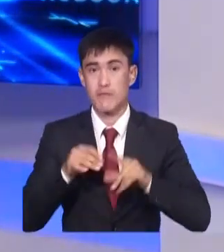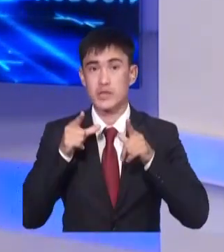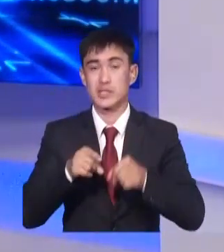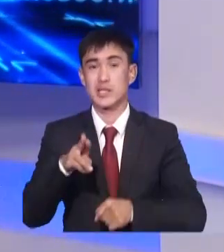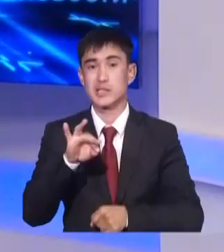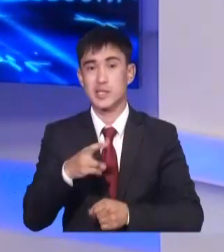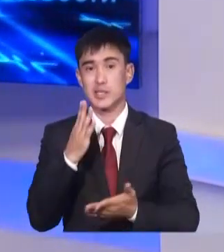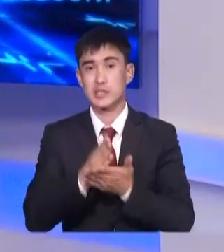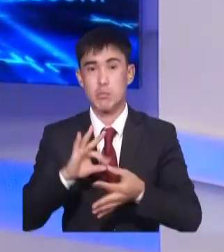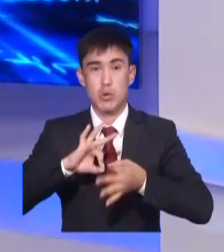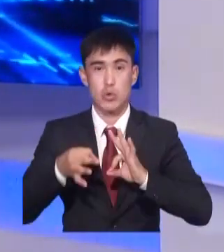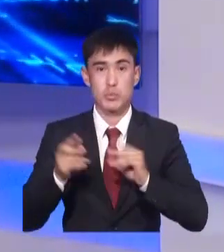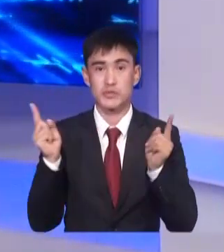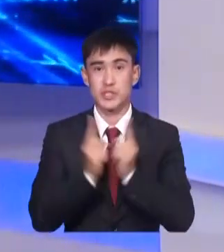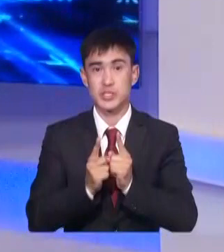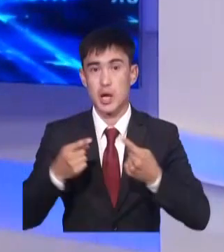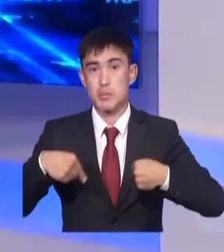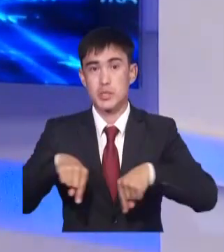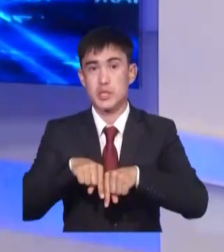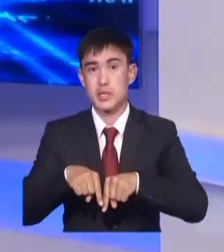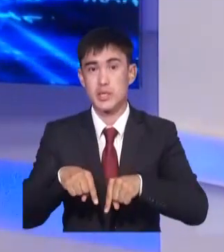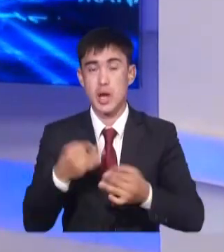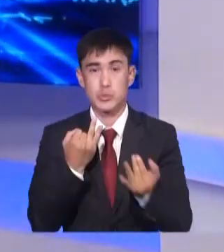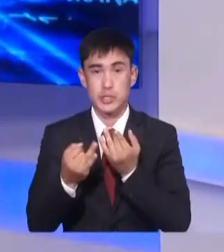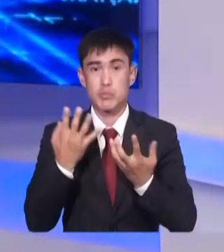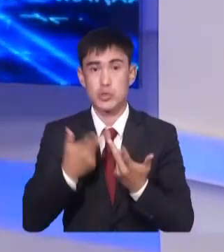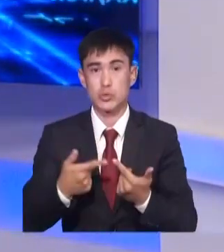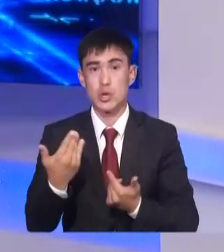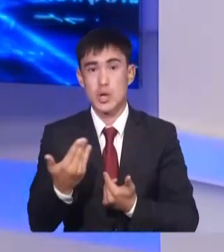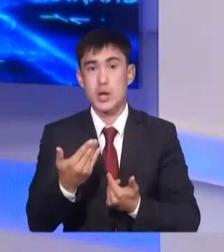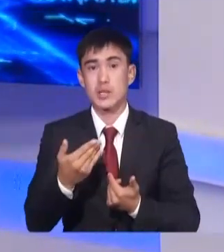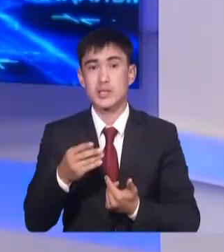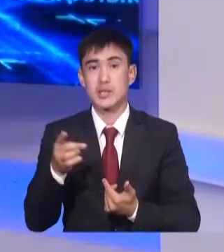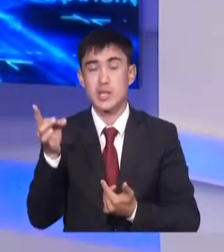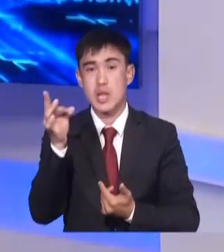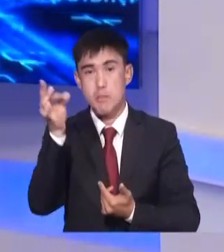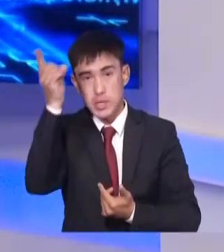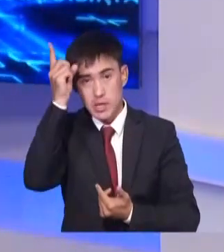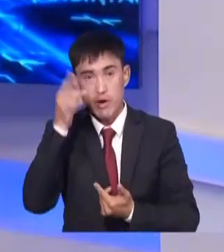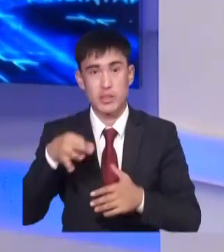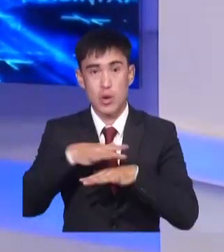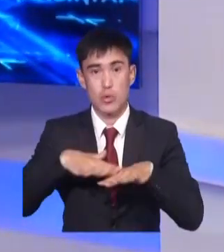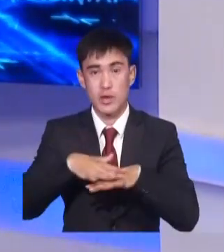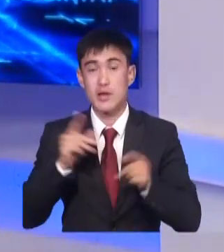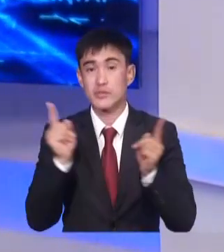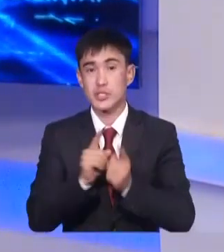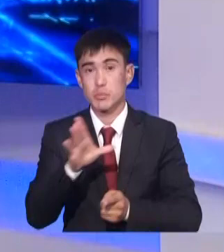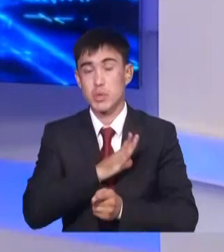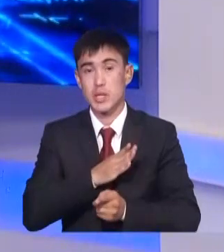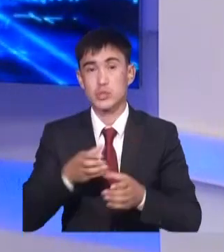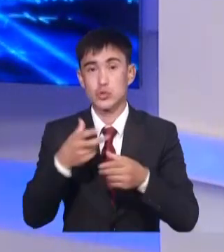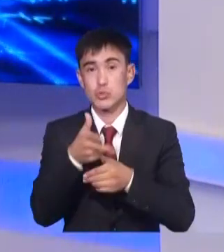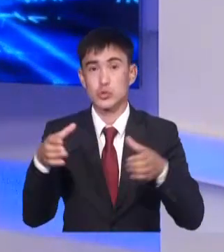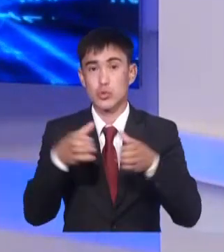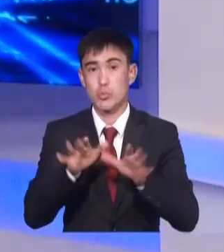десант» предусматривает подобные встречи для объединения и общения между собой представителей немецкого народа. На встрече побывала и